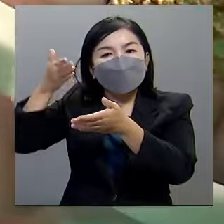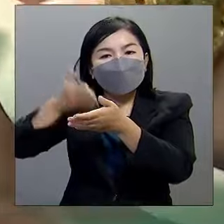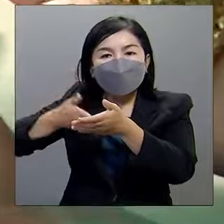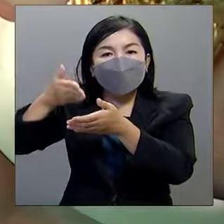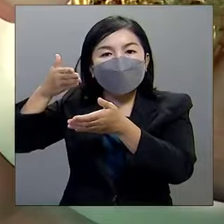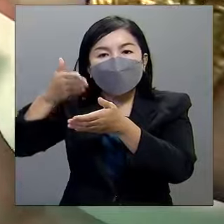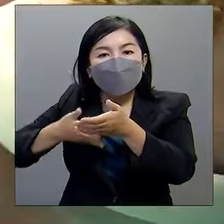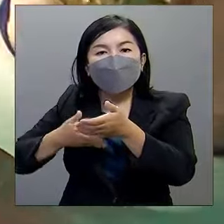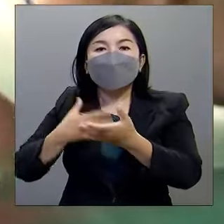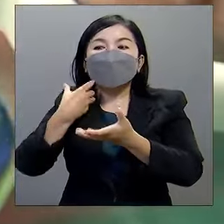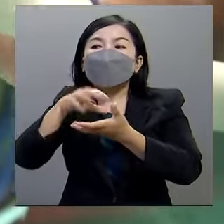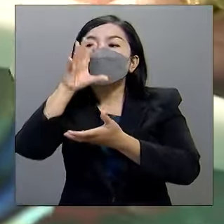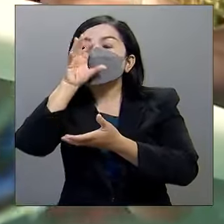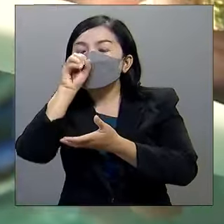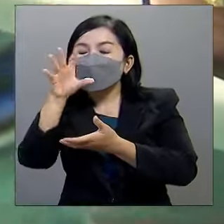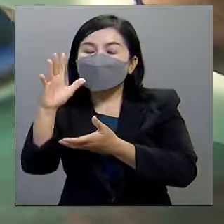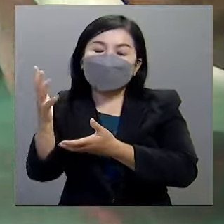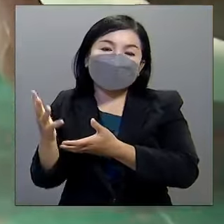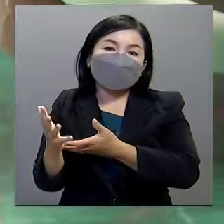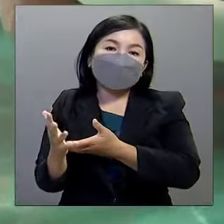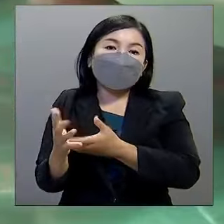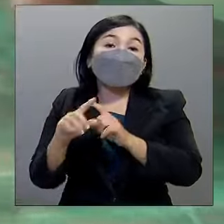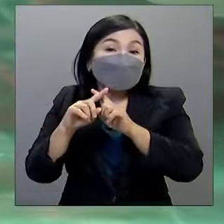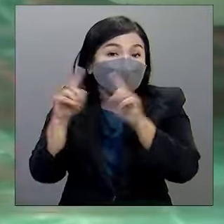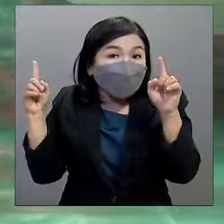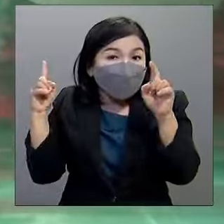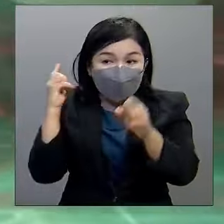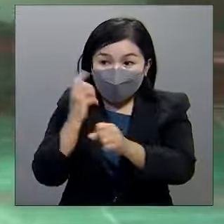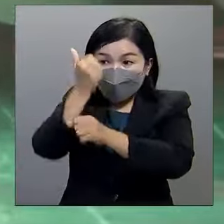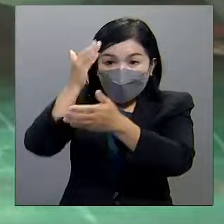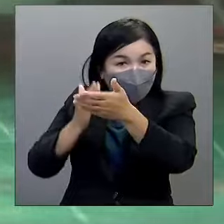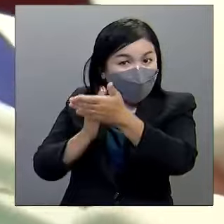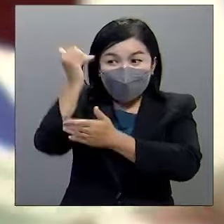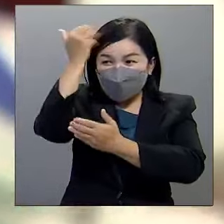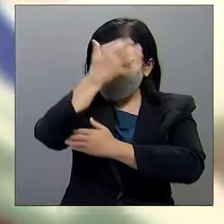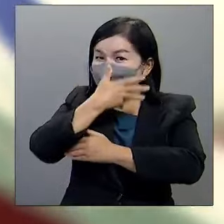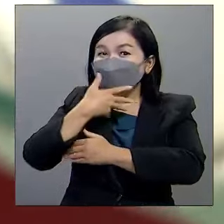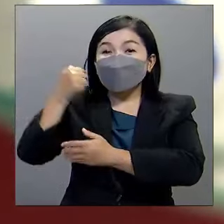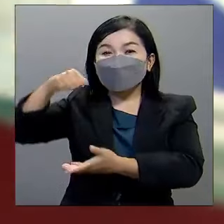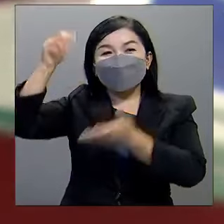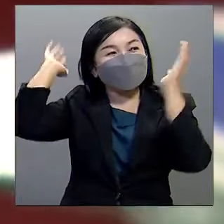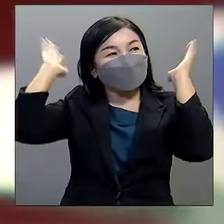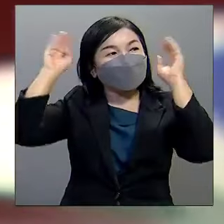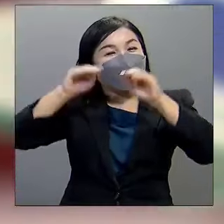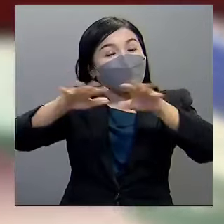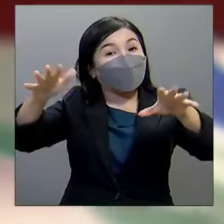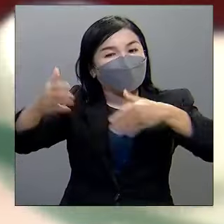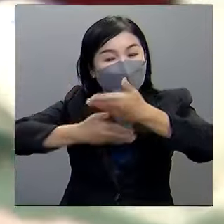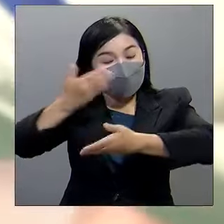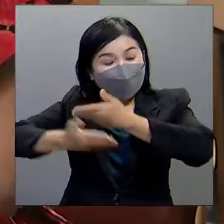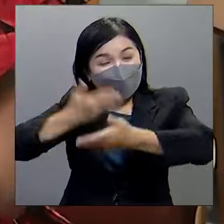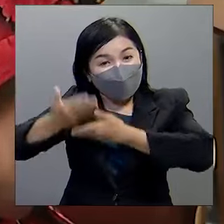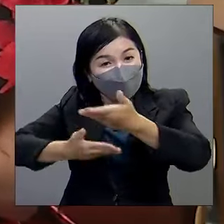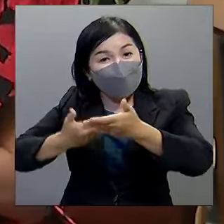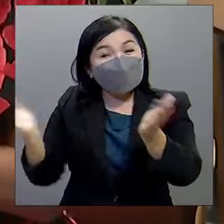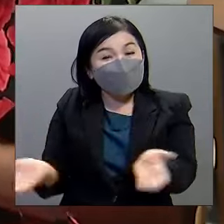ราอาจจะไม่ได้เล่าหรือบอกอะไรมากมายนักแต่วันที่แบบมันเสร็จแล้วมันสวยแล้วเราถึงเอามาโพสหรือเอามาให้แบบโพสขายให้สนับสนุ